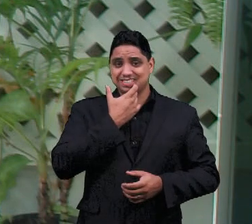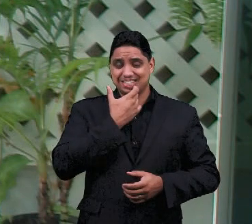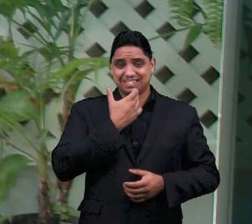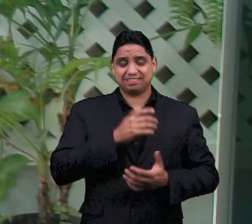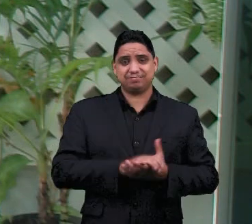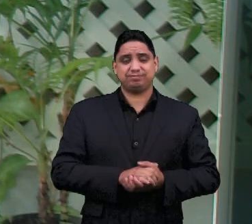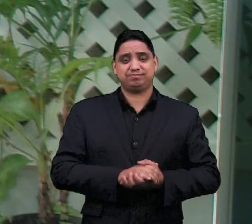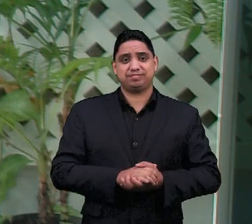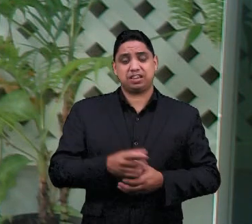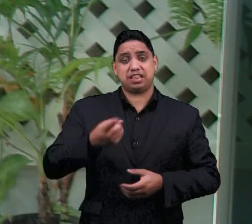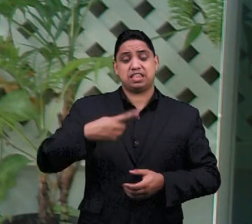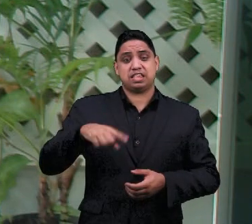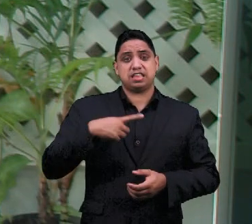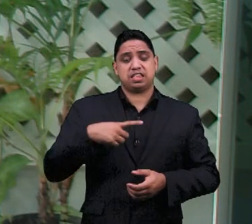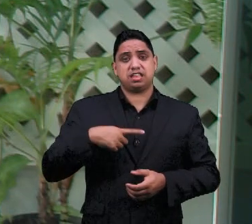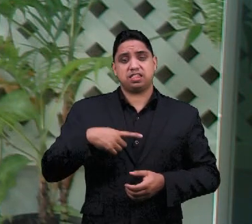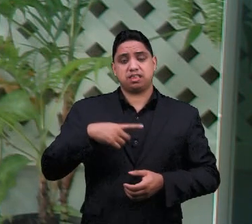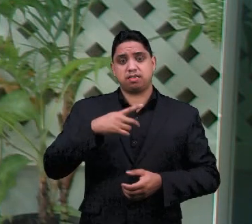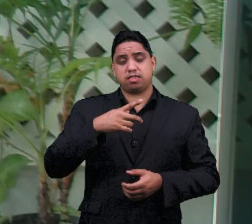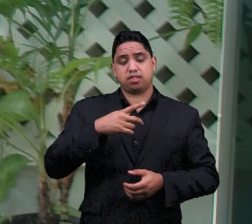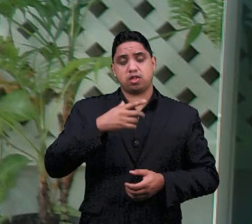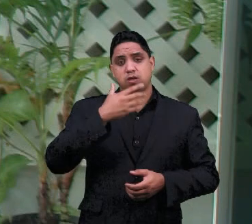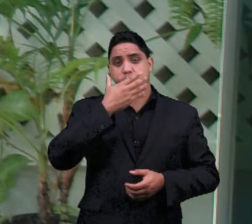et vous devez partir avec elle.